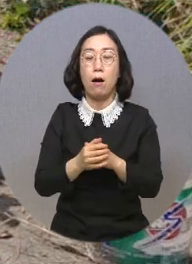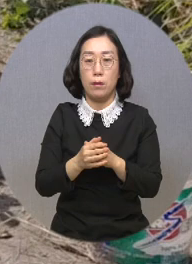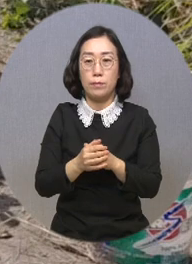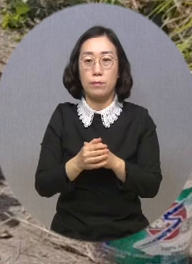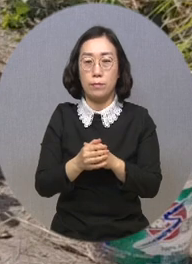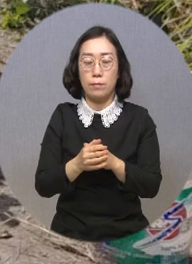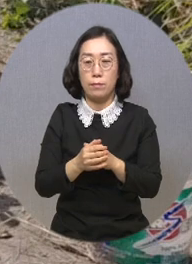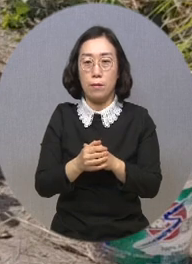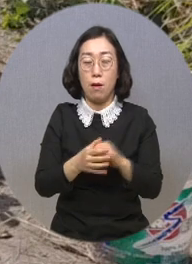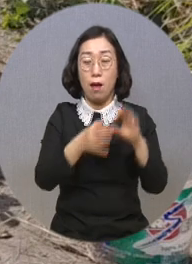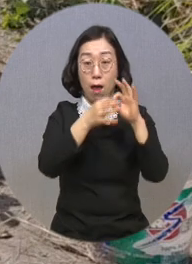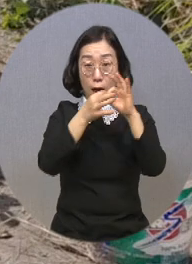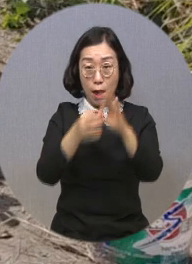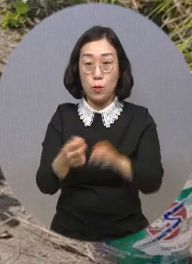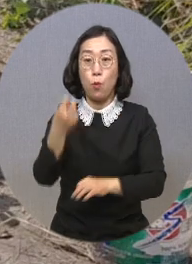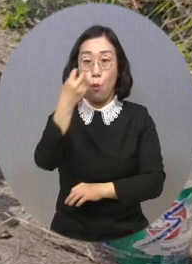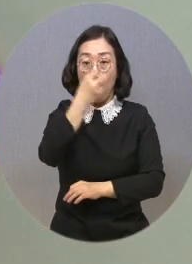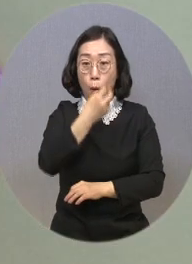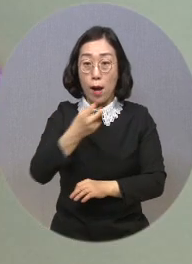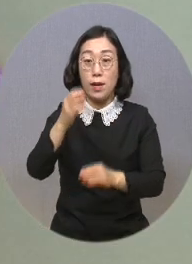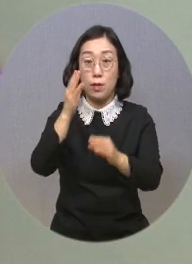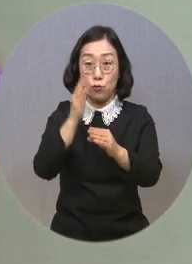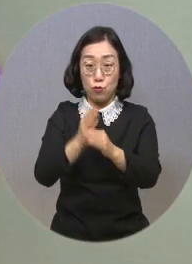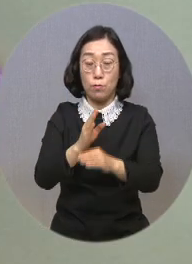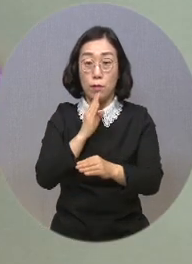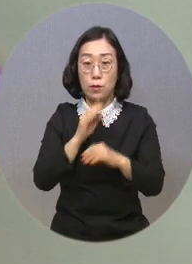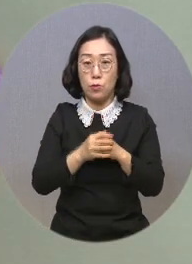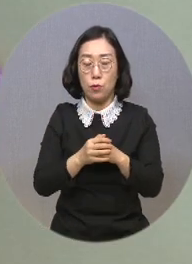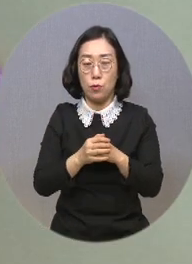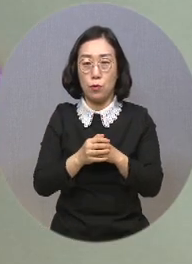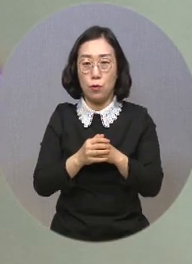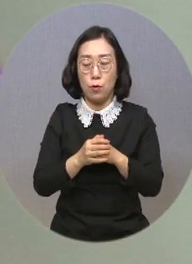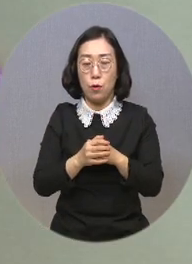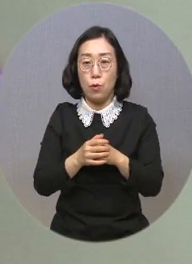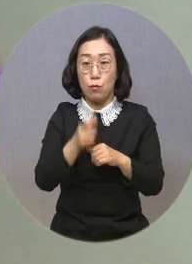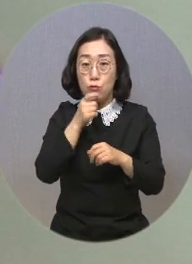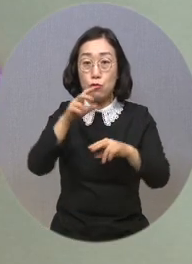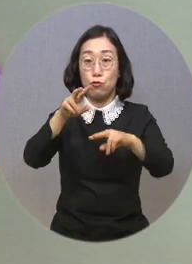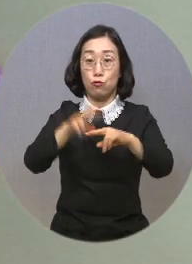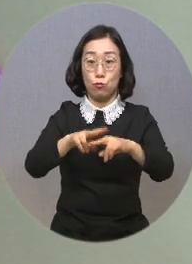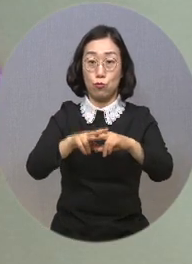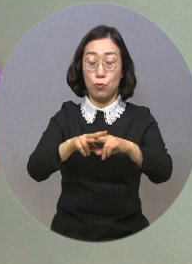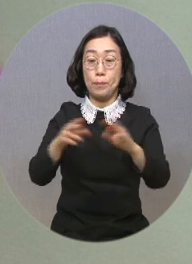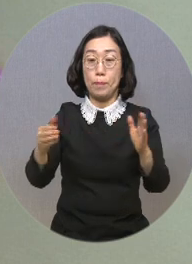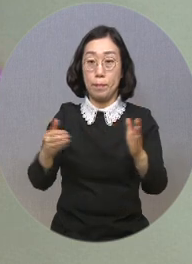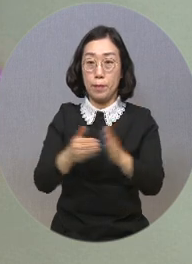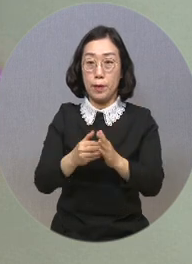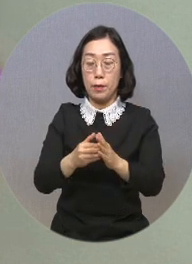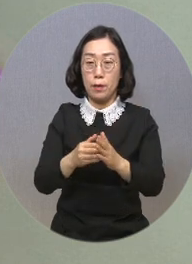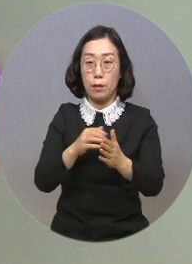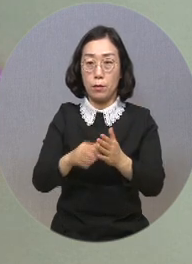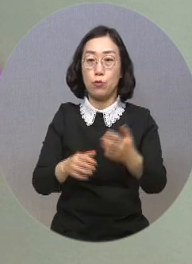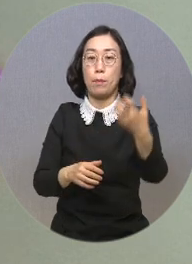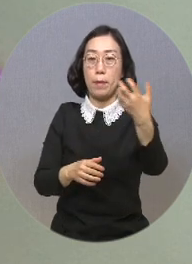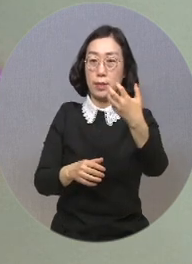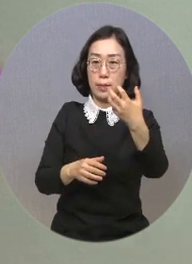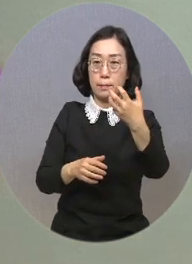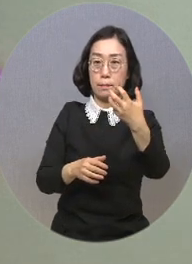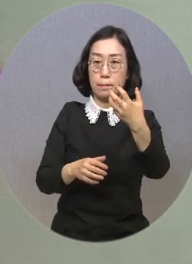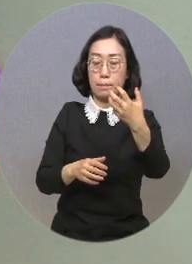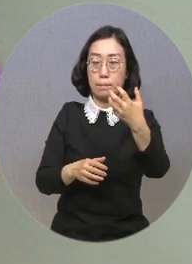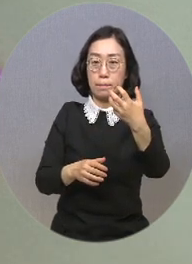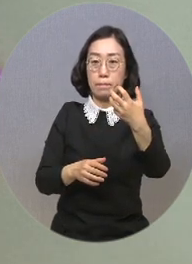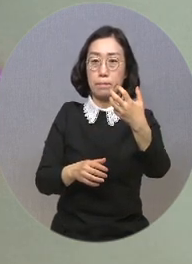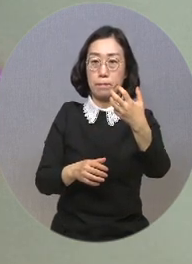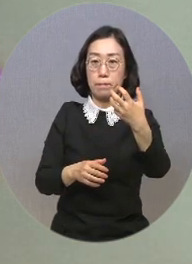그러면 사후관리가 계속되고 있는 상황이에요. 계속하죠. 예. 그러니까 판 우물을 말한다면 80개가 넘는 우물을 팠죠.